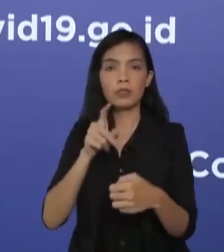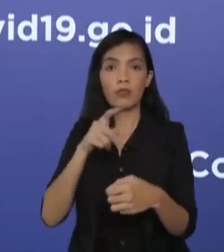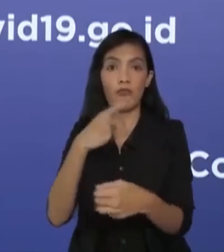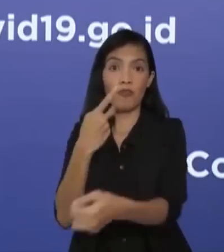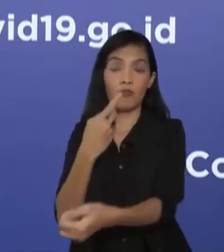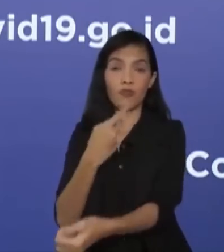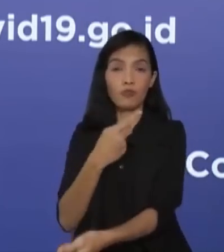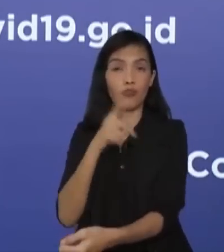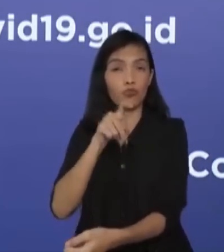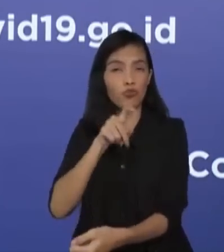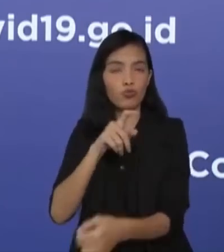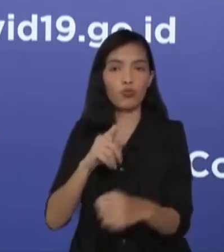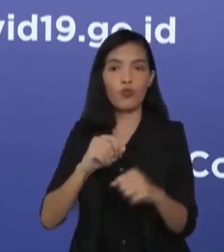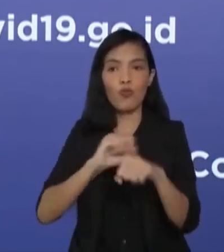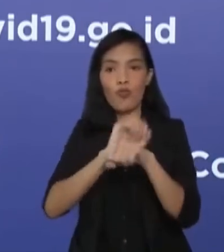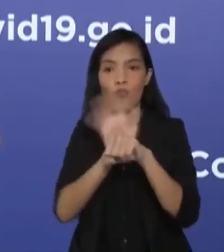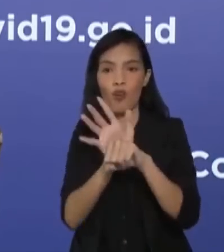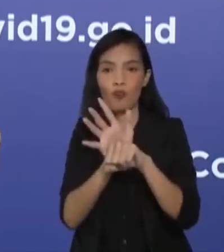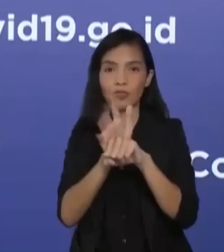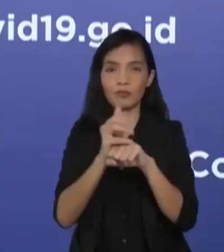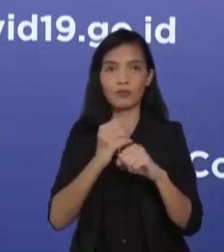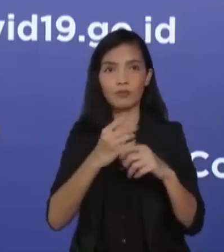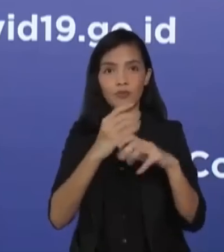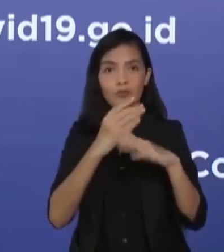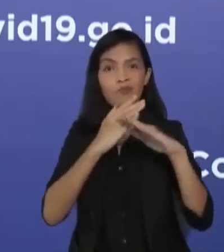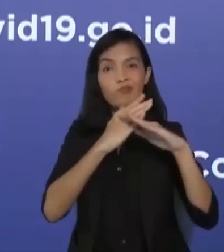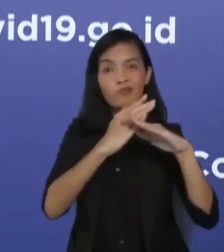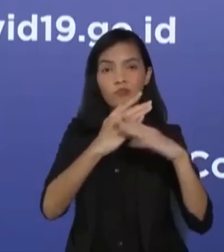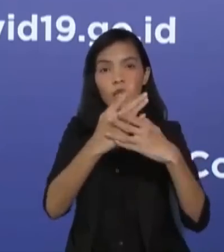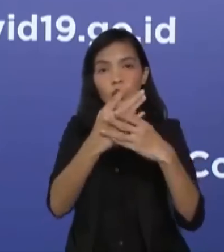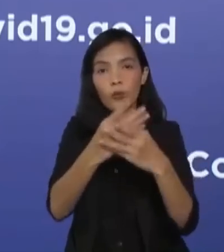bisa mengatasi pandemi COVID-19 ini.